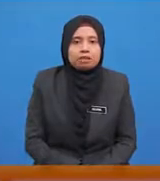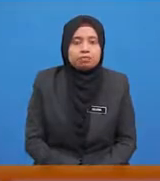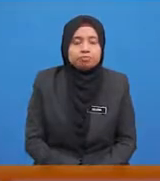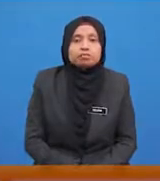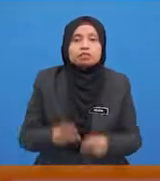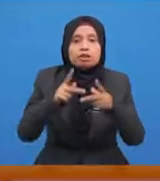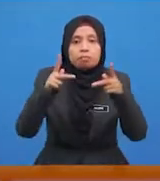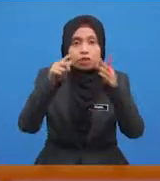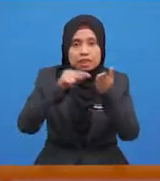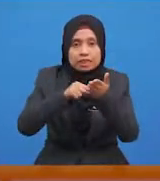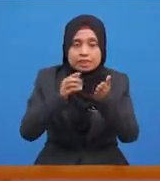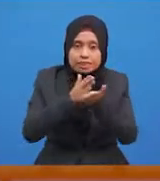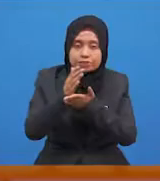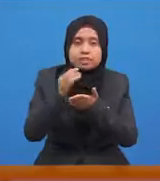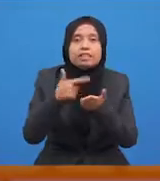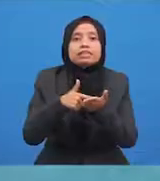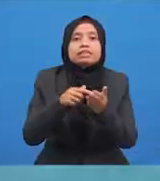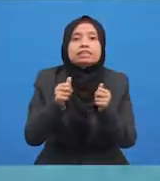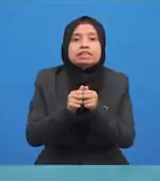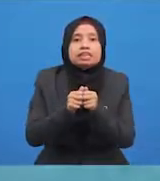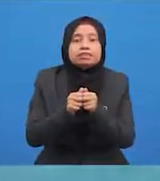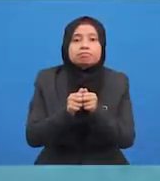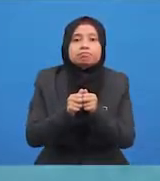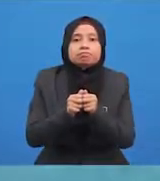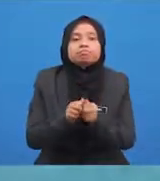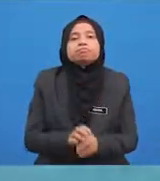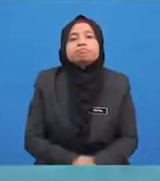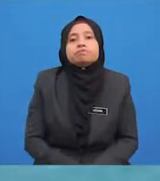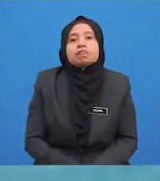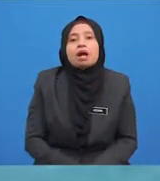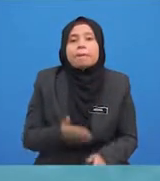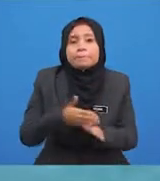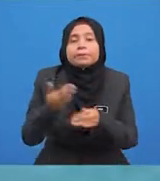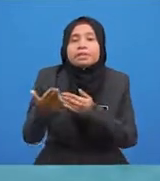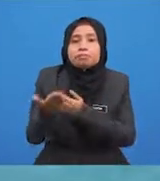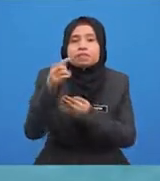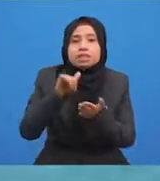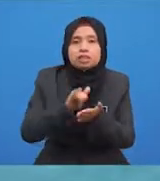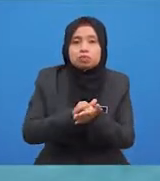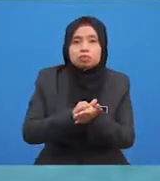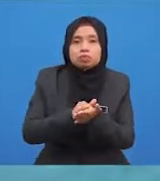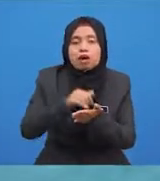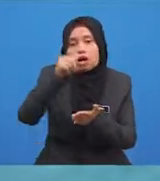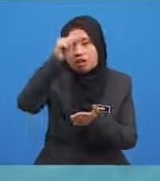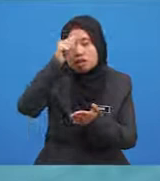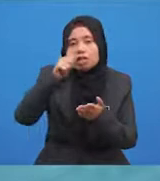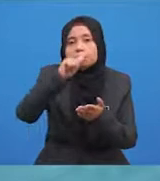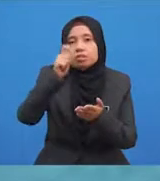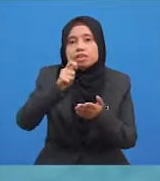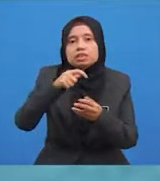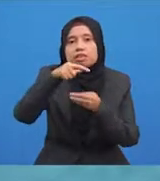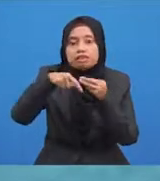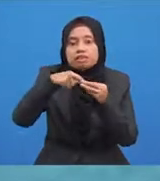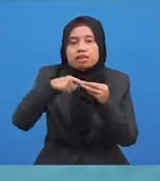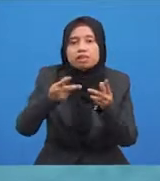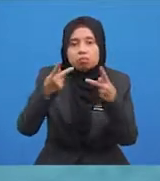Plot ini diteruskan lagi dengan klimaks. Pada pagi itu, ayah bertanya tentang kepulangan